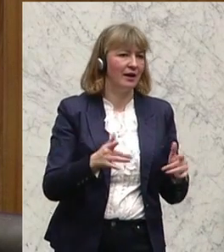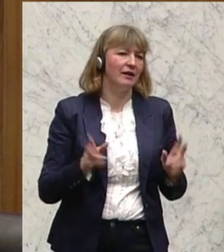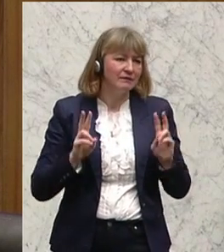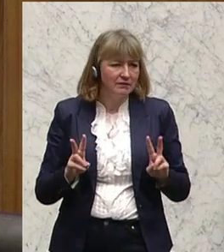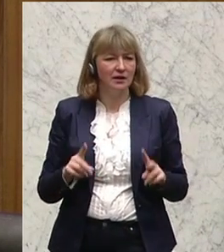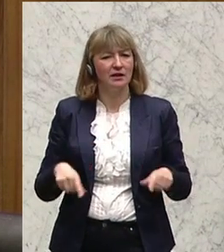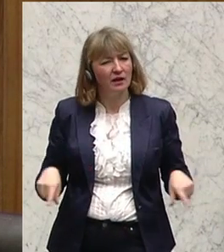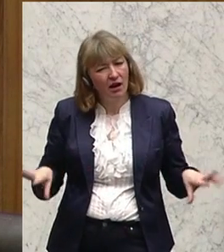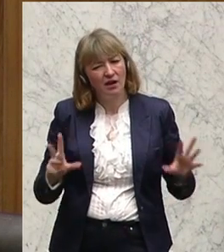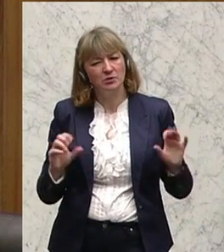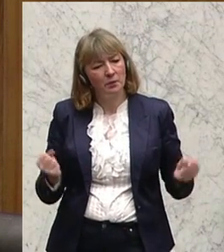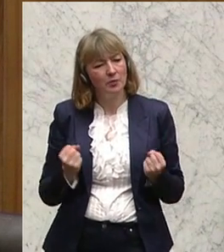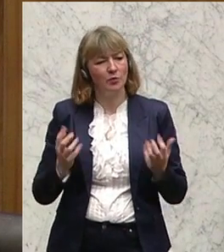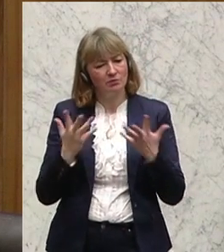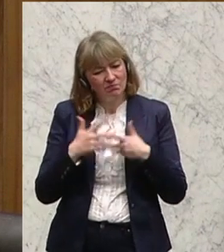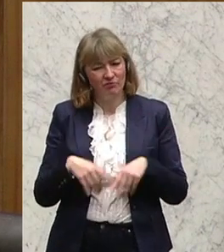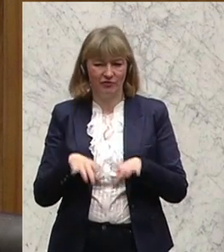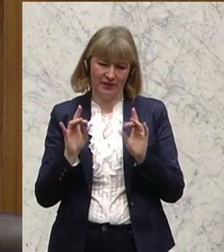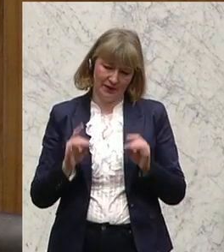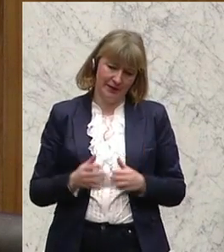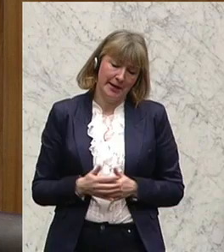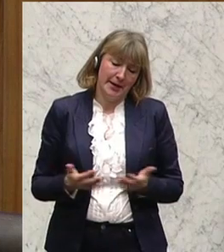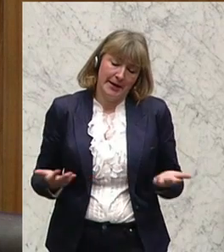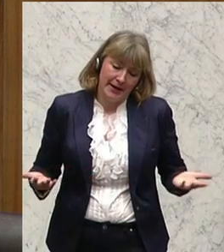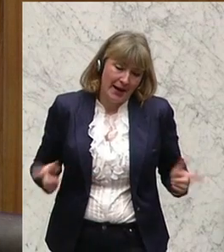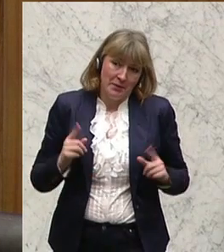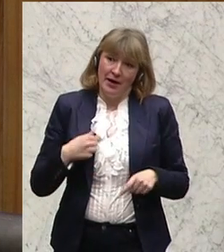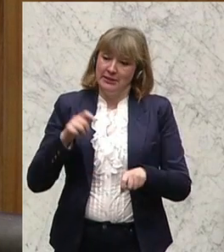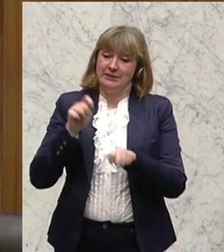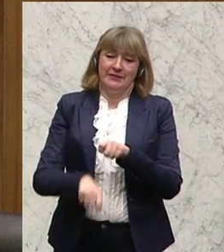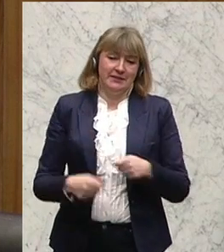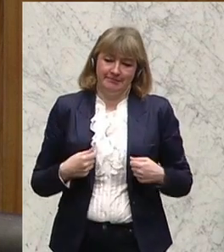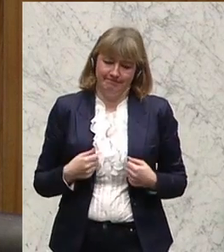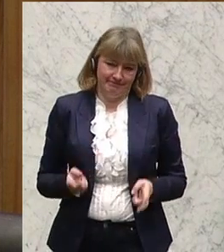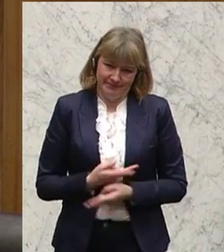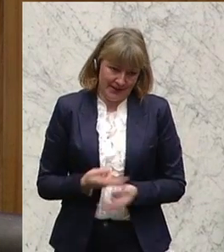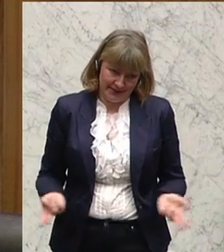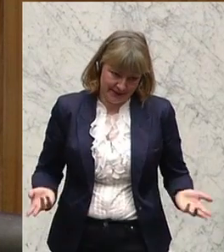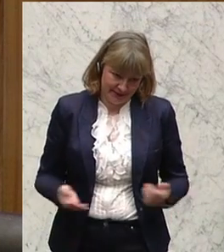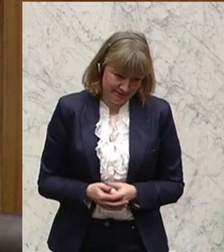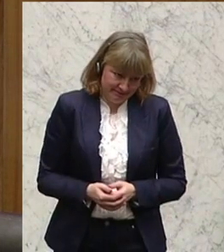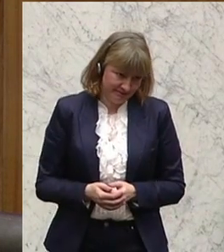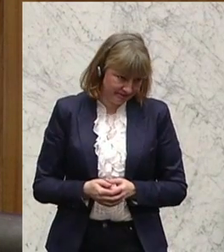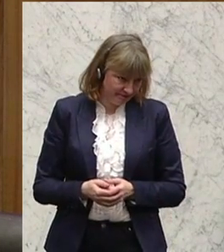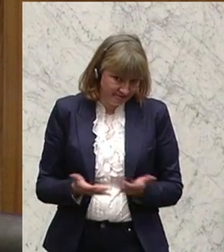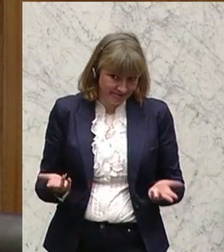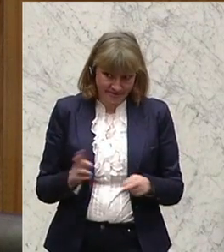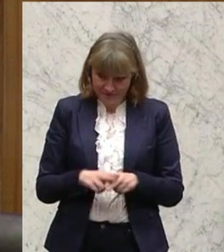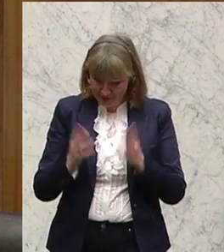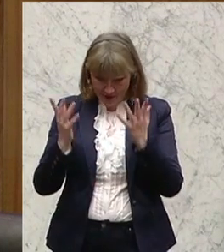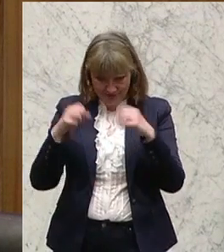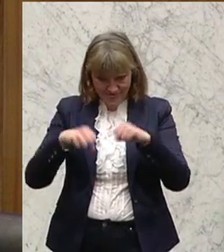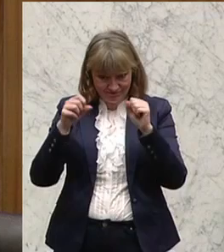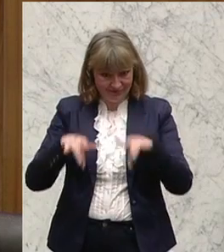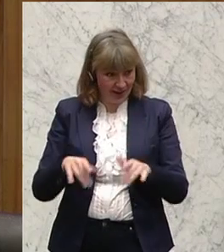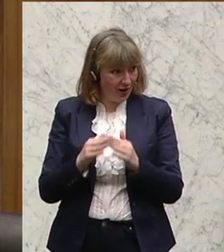wirklich bemühen, hier Konsens zu finden. Aber ich kann den Konsens nicht erzwingen, und wissen Sie, solange ich den Konsens nicht habe hier